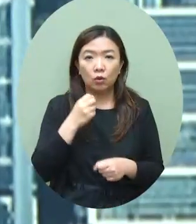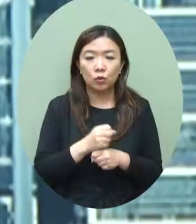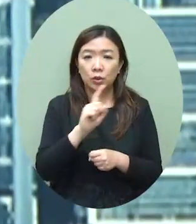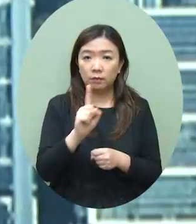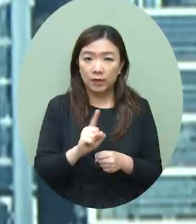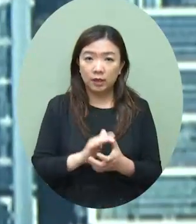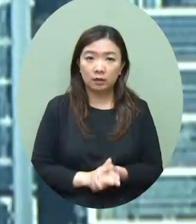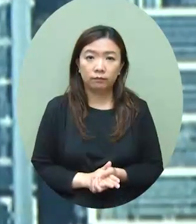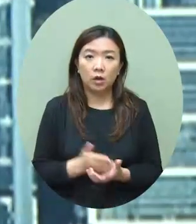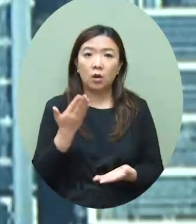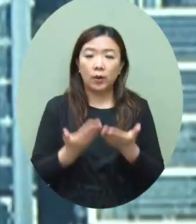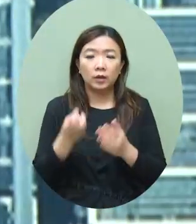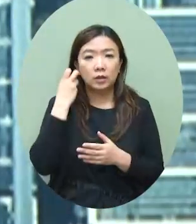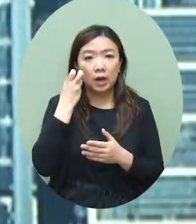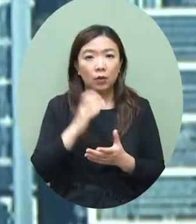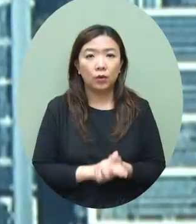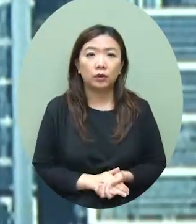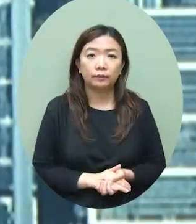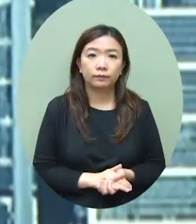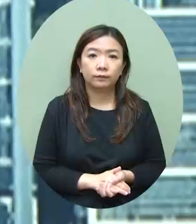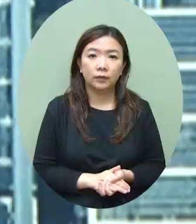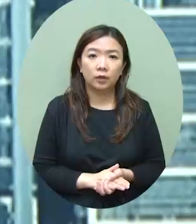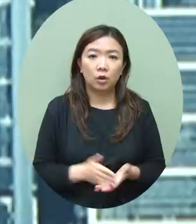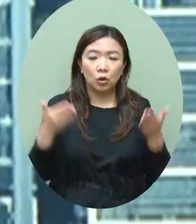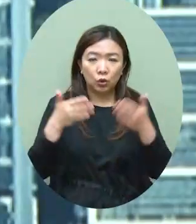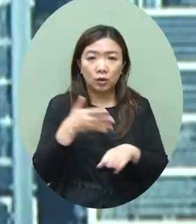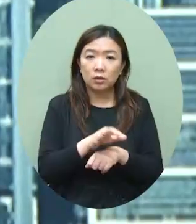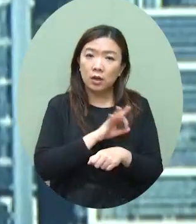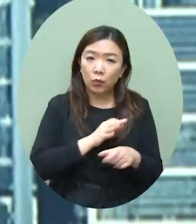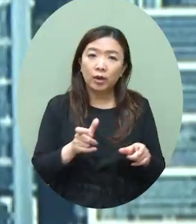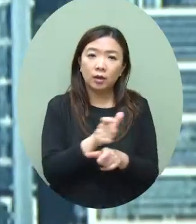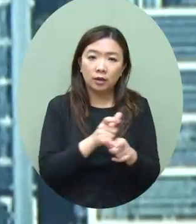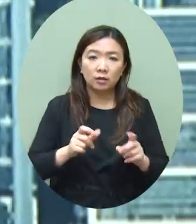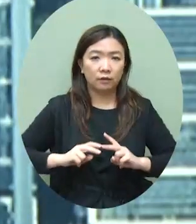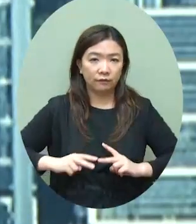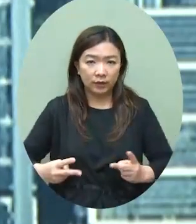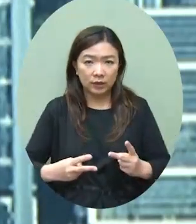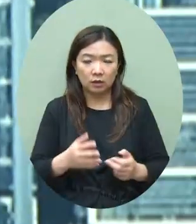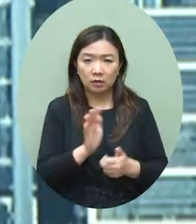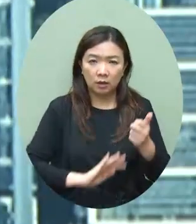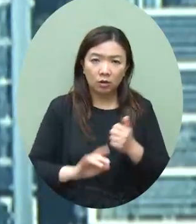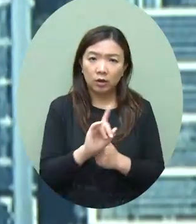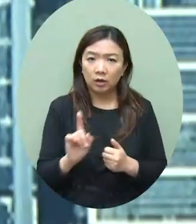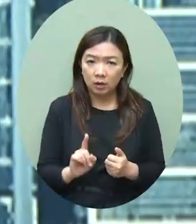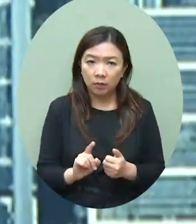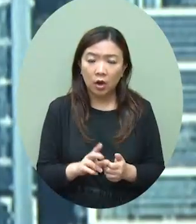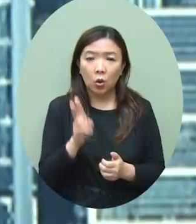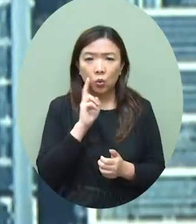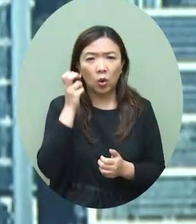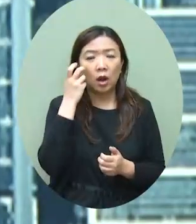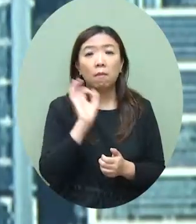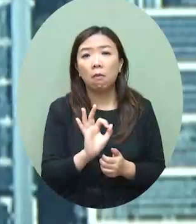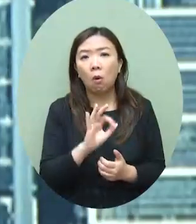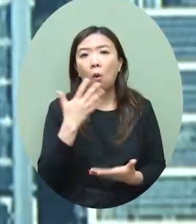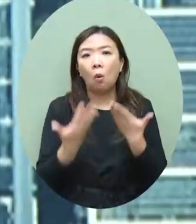候，就要考慮嗰個對於社會經濟發展嘅影響。否則就要付出一個好龐大嘅